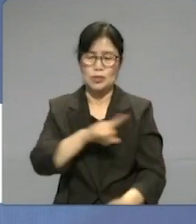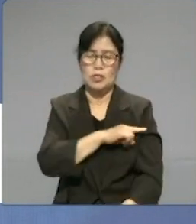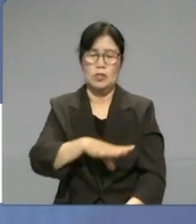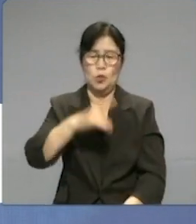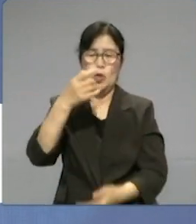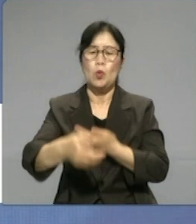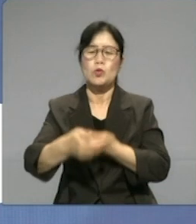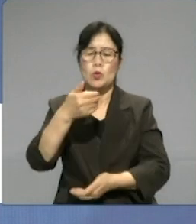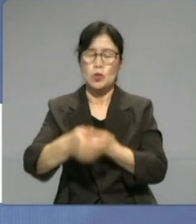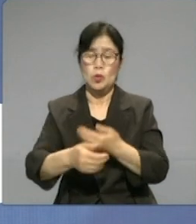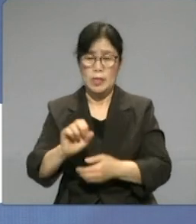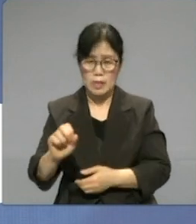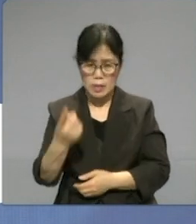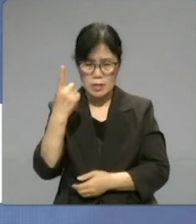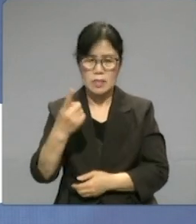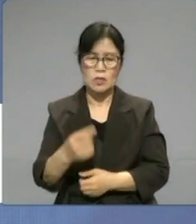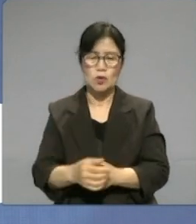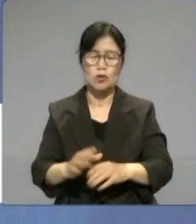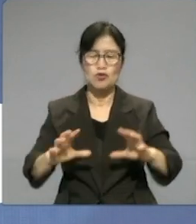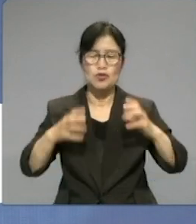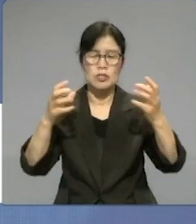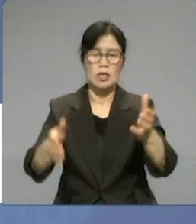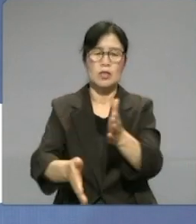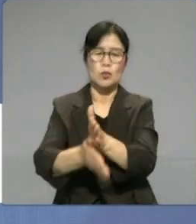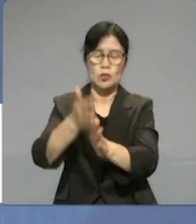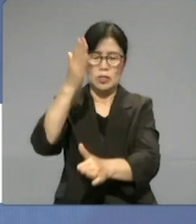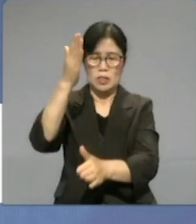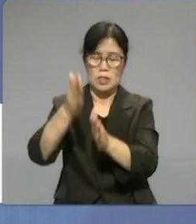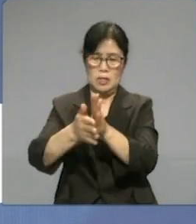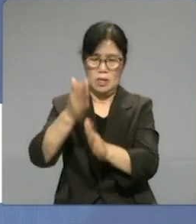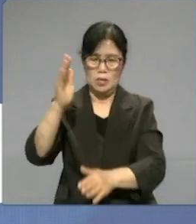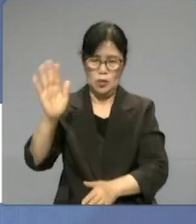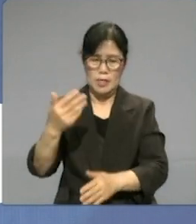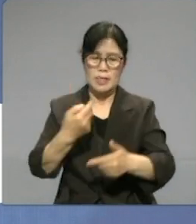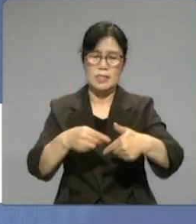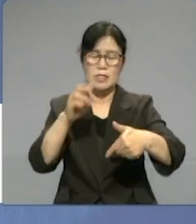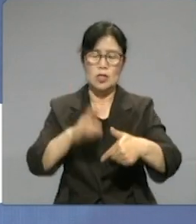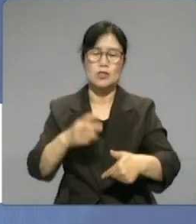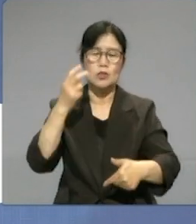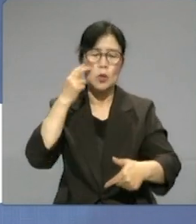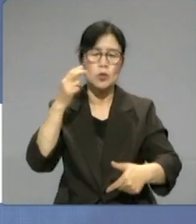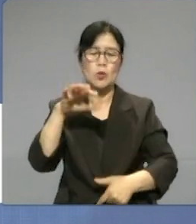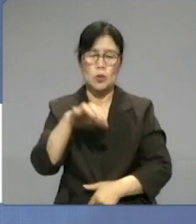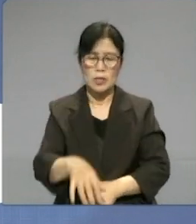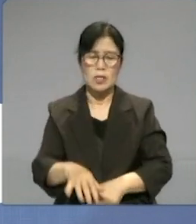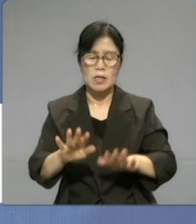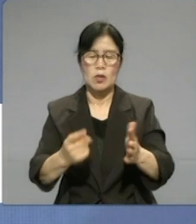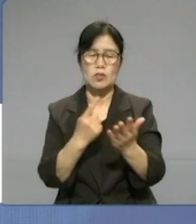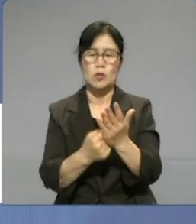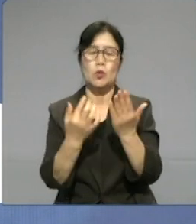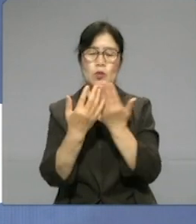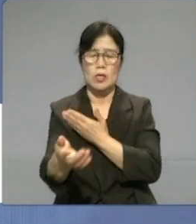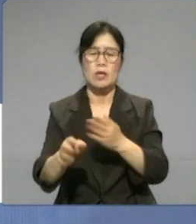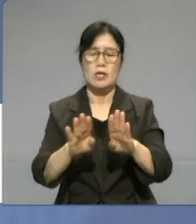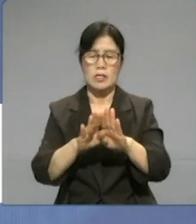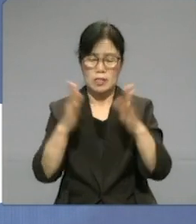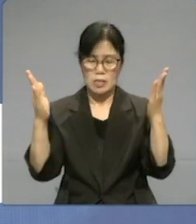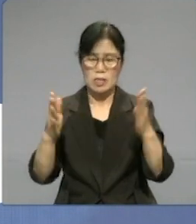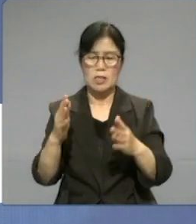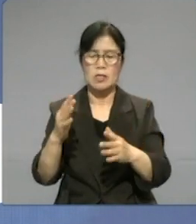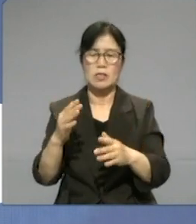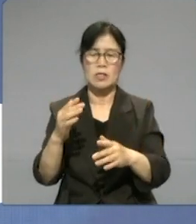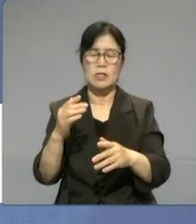고속도로입니다이를 발판으로 국제도시로 성장한 인천 송도에서 이번 총회가 개최된